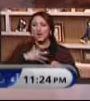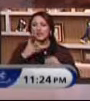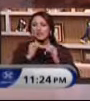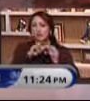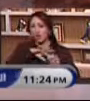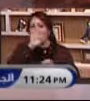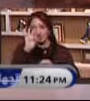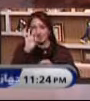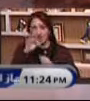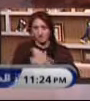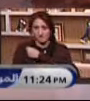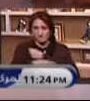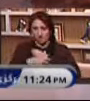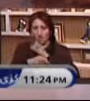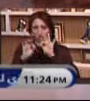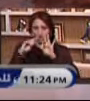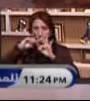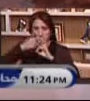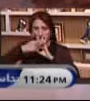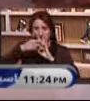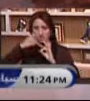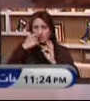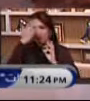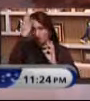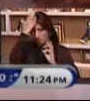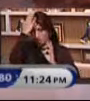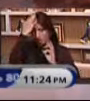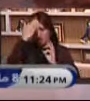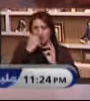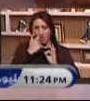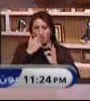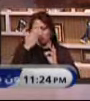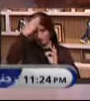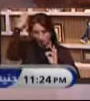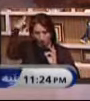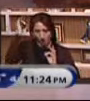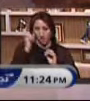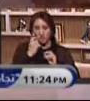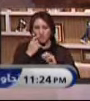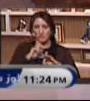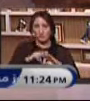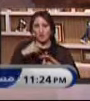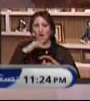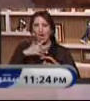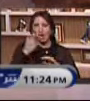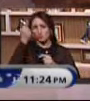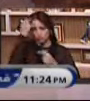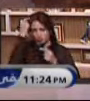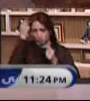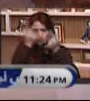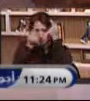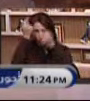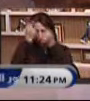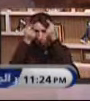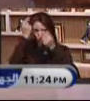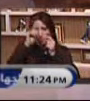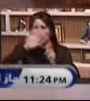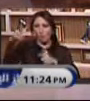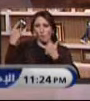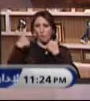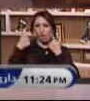فقراء وبهذه الحالة الأقرع يعني، قال والله أتمنى أن يكسى رأسي شعرا، أنا أعير أمام